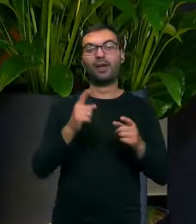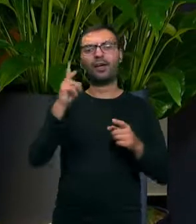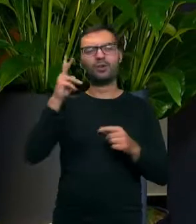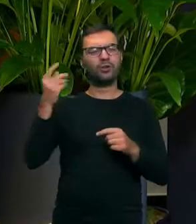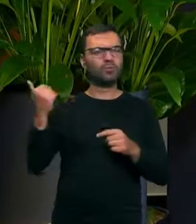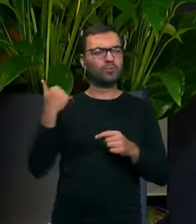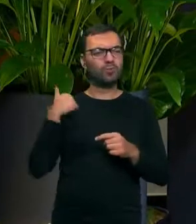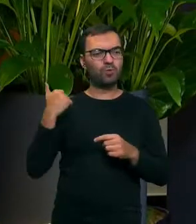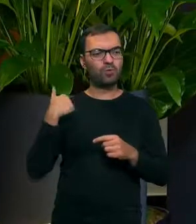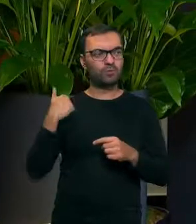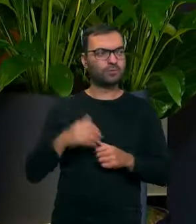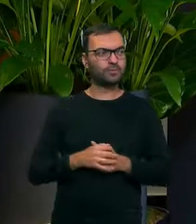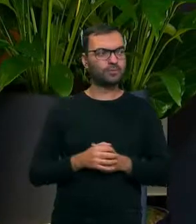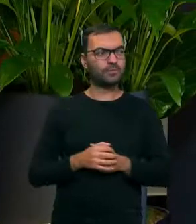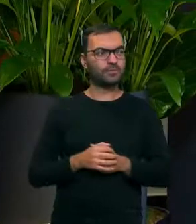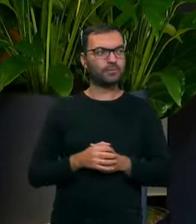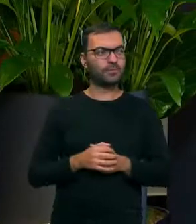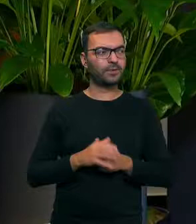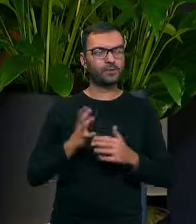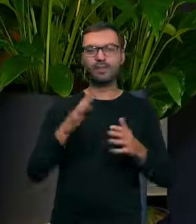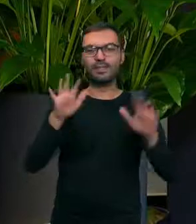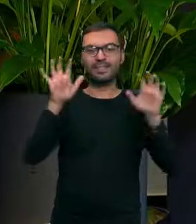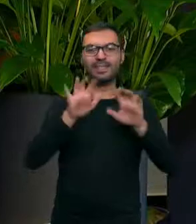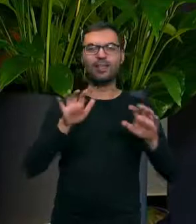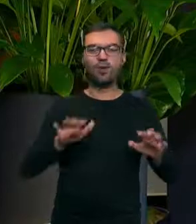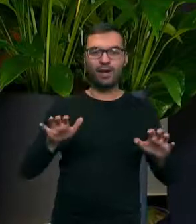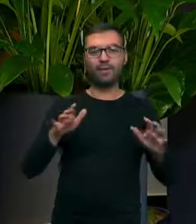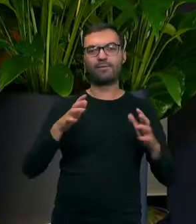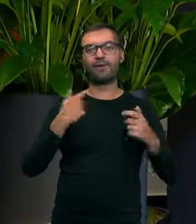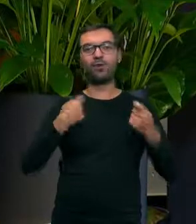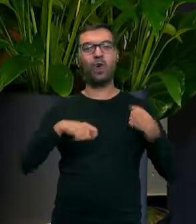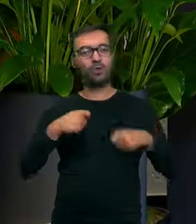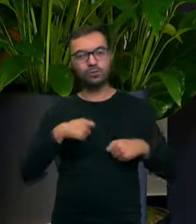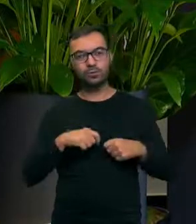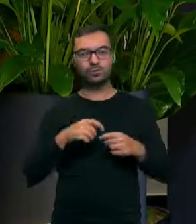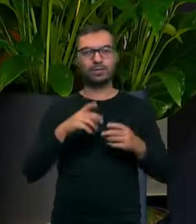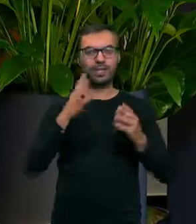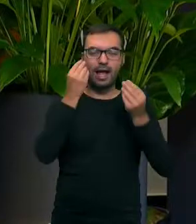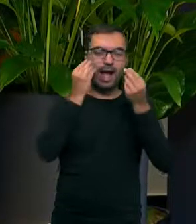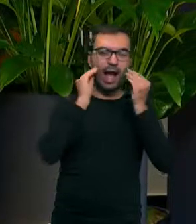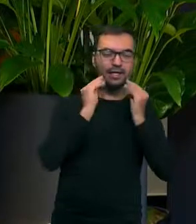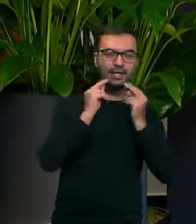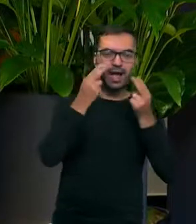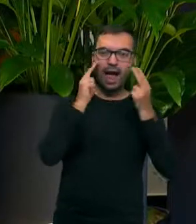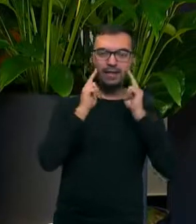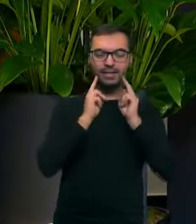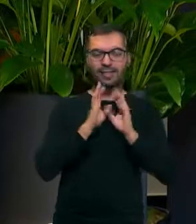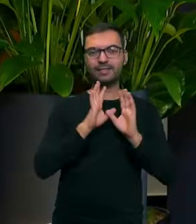wspomniał, jeśli chodzi właśnie o scenografię, jeśli chodzi o kostiumy, jeśli chodzi o charakteryzację, to wszystko